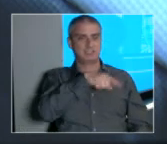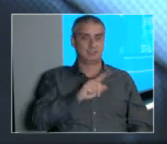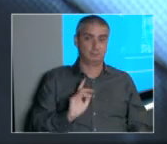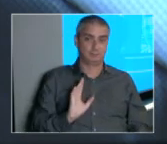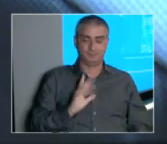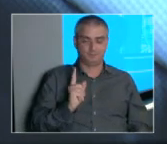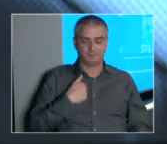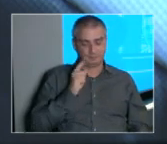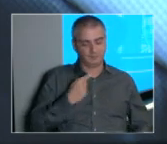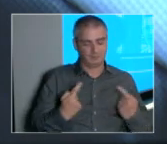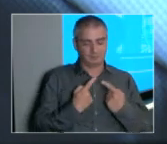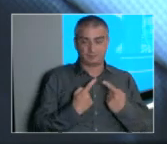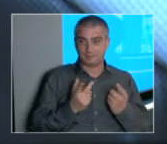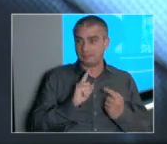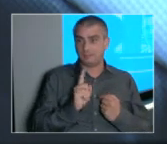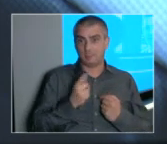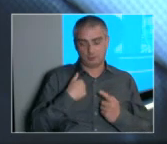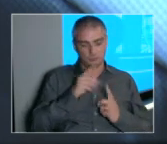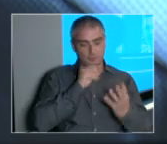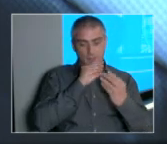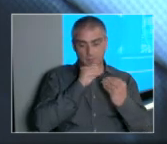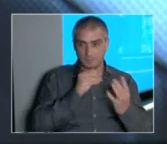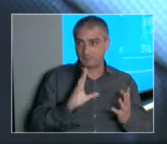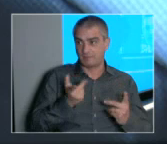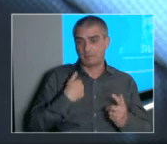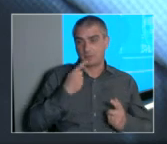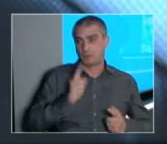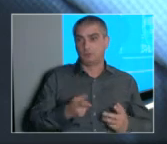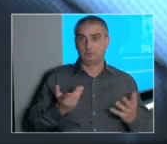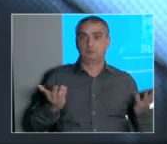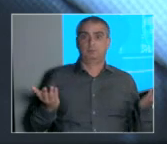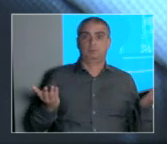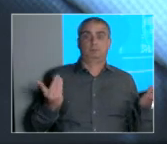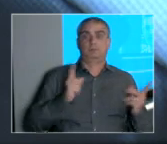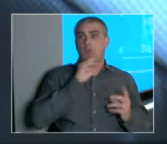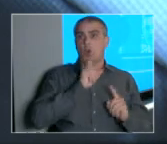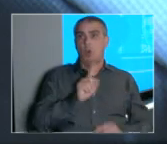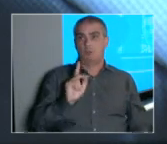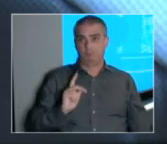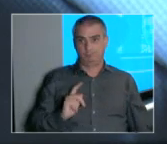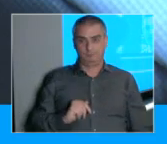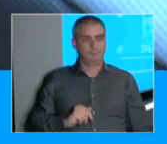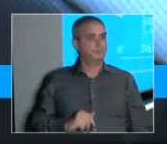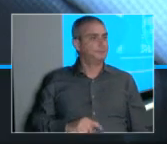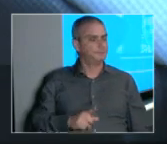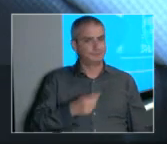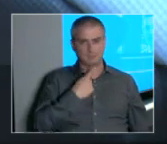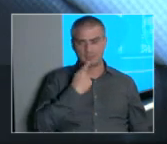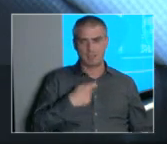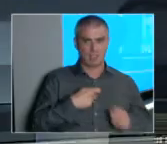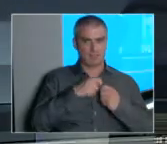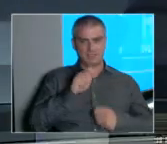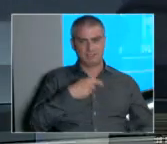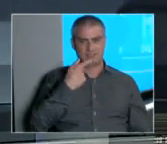עם מי אנחנו צריכים לריב, עם מי אנחנו צריכים לדבר, עם מי אנחנו צריכים לא לדבר. אמר חבר